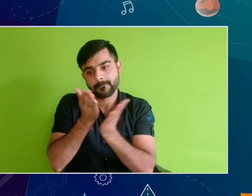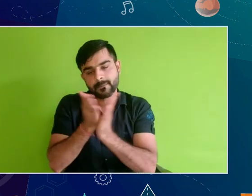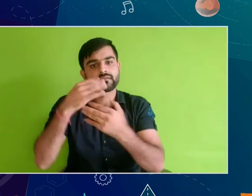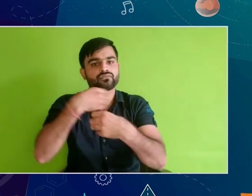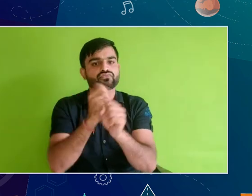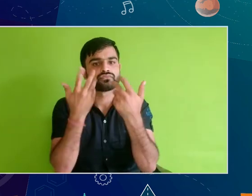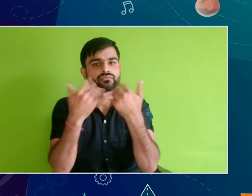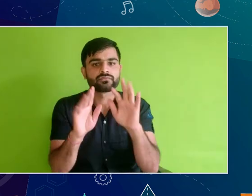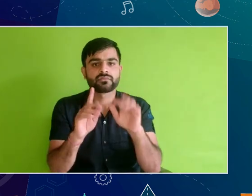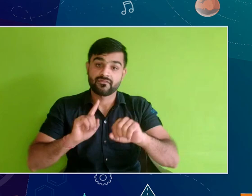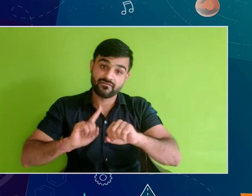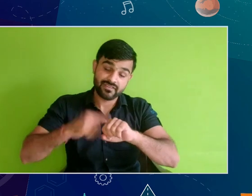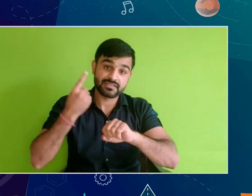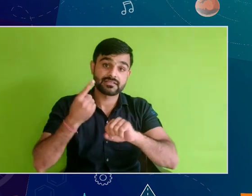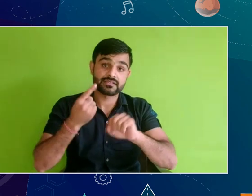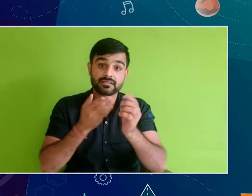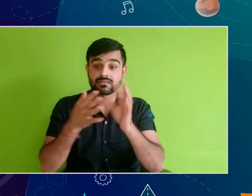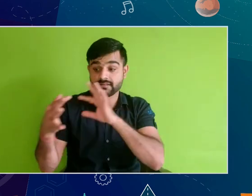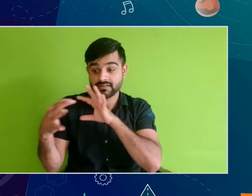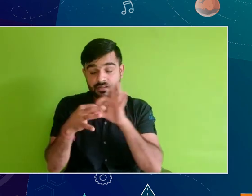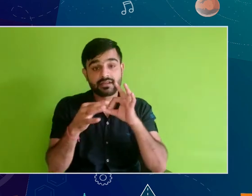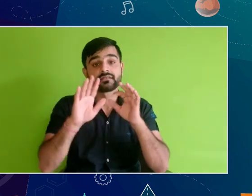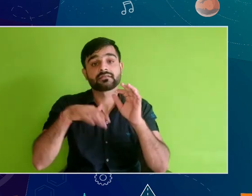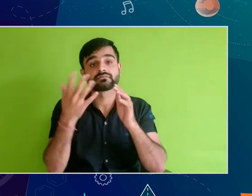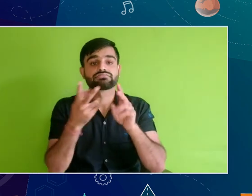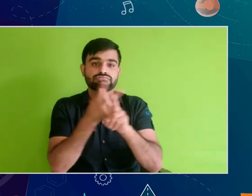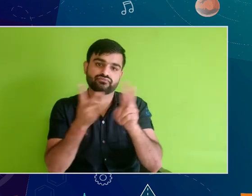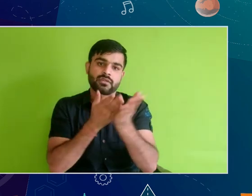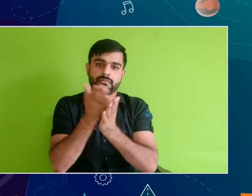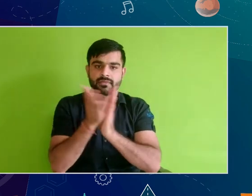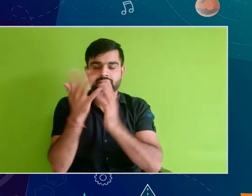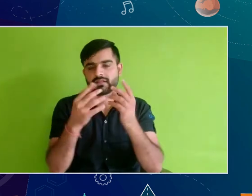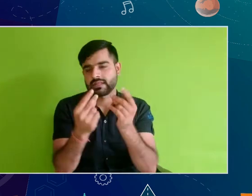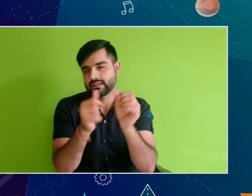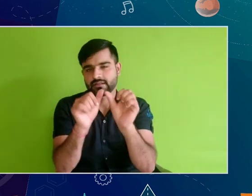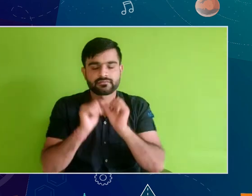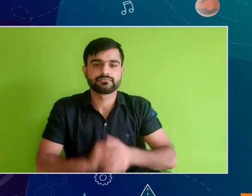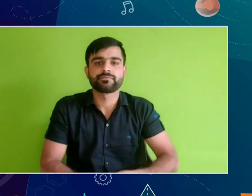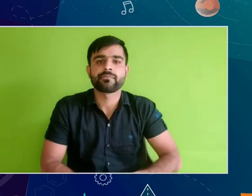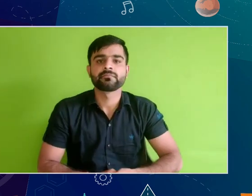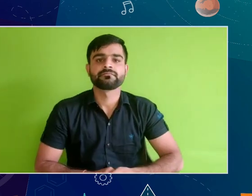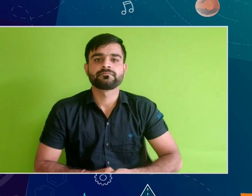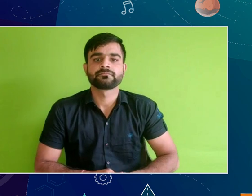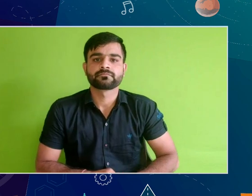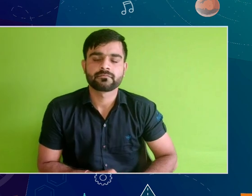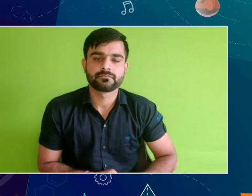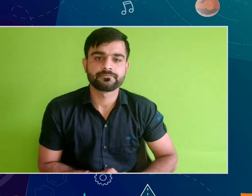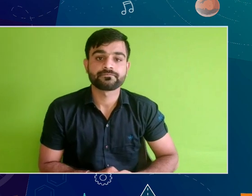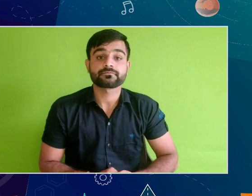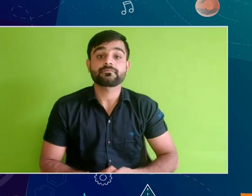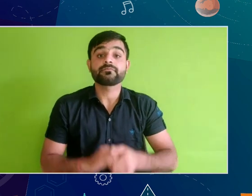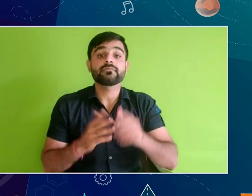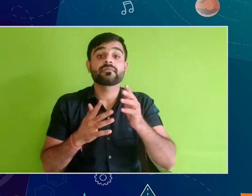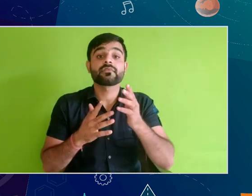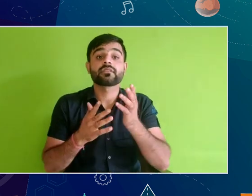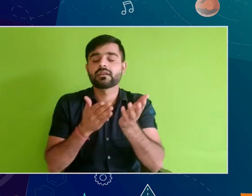इज सिक्वेंसिंग स्किल, देन आफ्टर फॉलोड बाई द मेथड्स. वेरी क्विकली. ओके सर. सर बेसिकली सीक्वेंसिंग स्किल्स आर